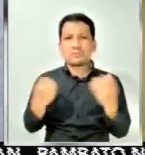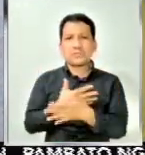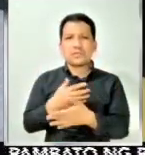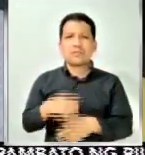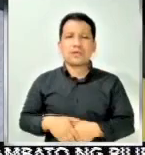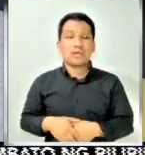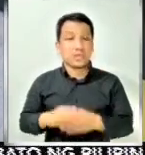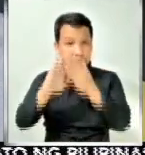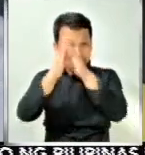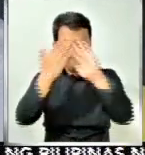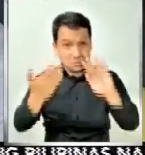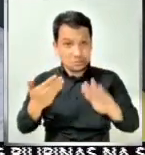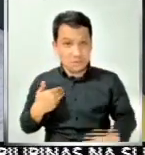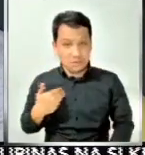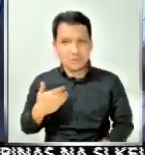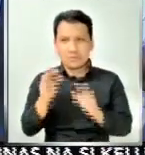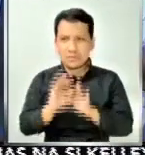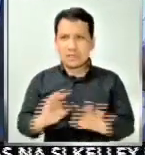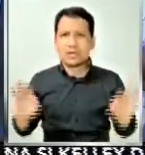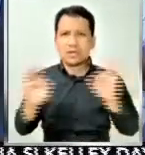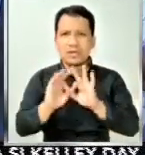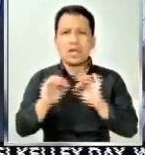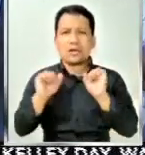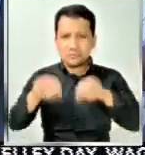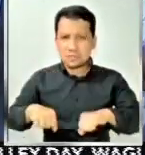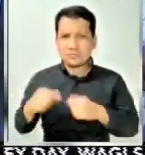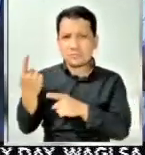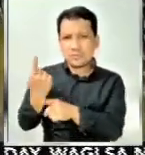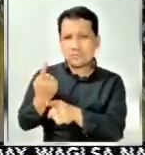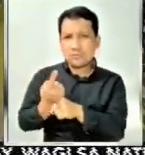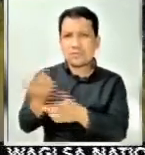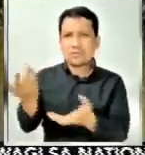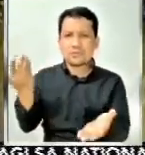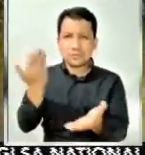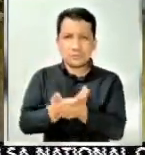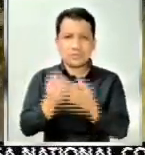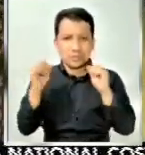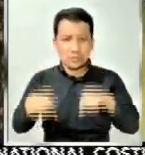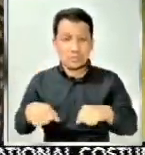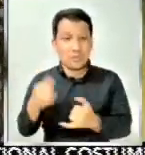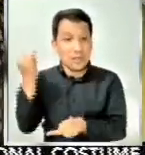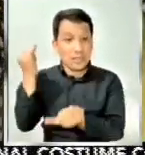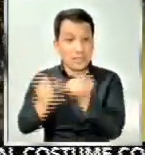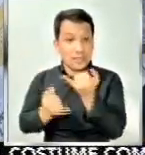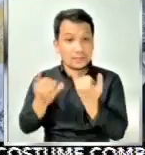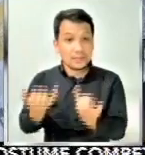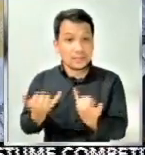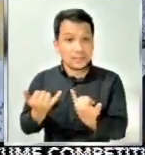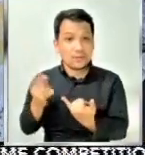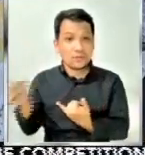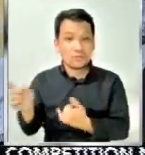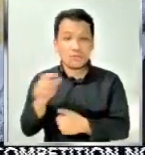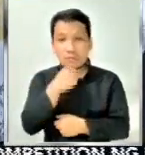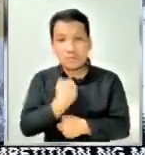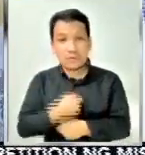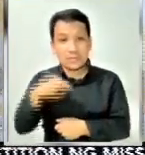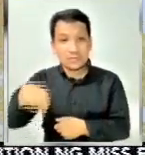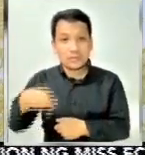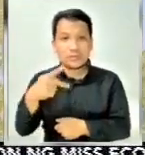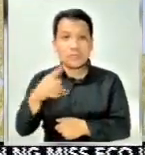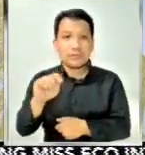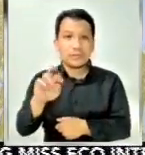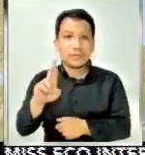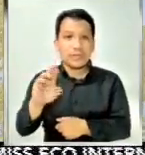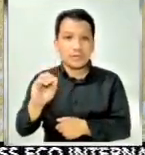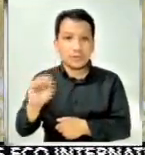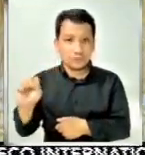least dumating na yung hinihintay natin. Huling araw na ngayon ang pagbabakuna para sa mga senior citizens sa Pateros dahil paubos na